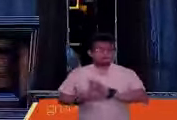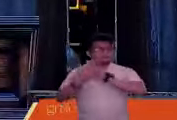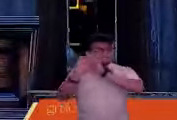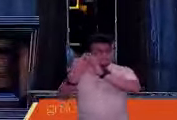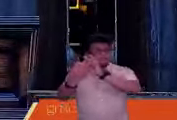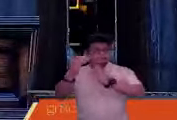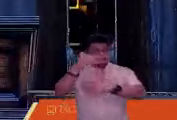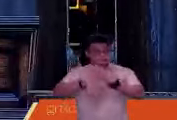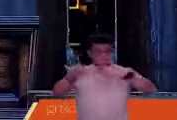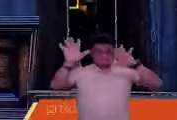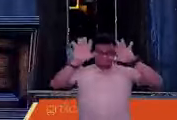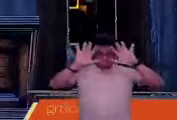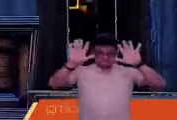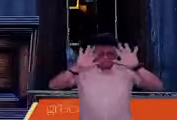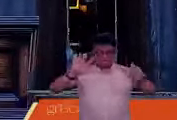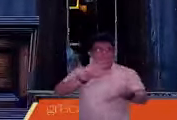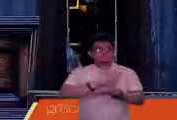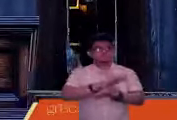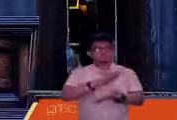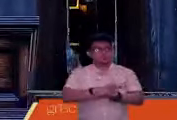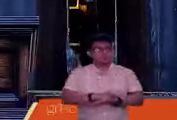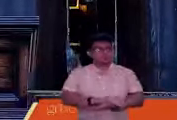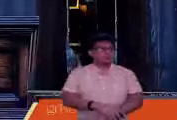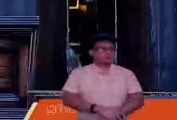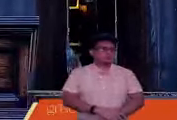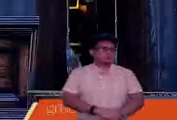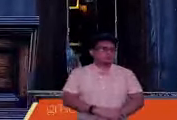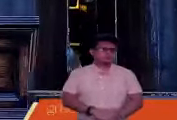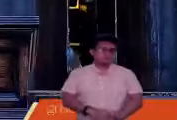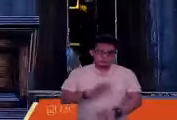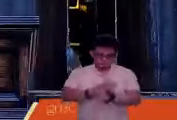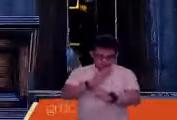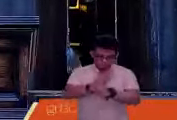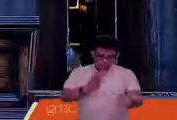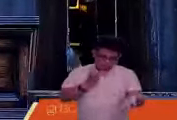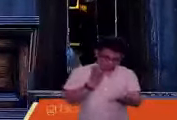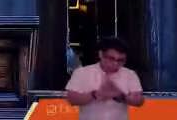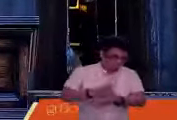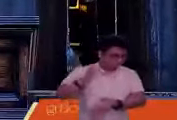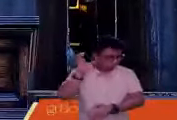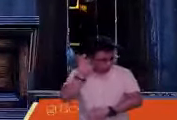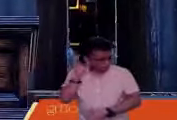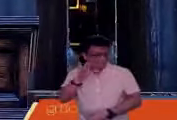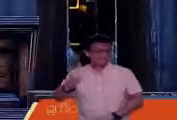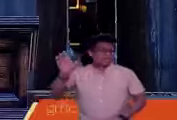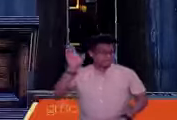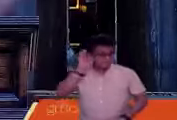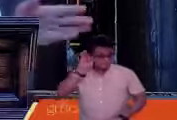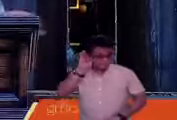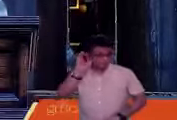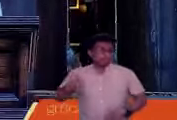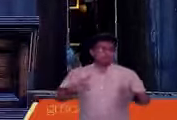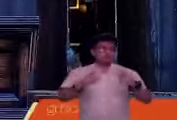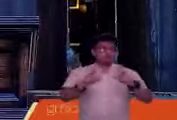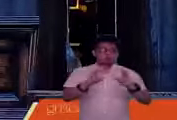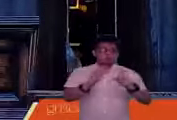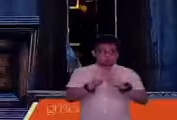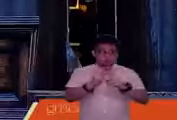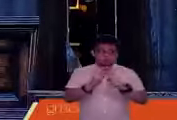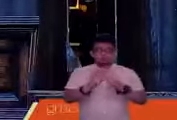Thou shalt not forsake the assembling because faith cometh by hearing and hearing the words of